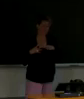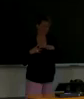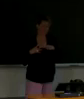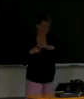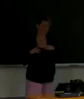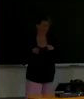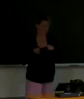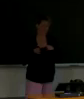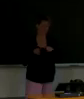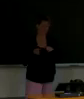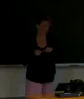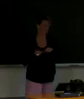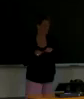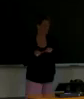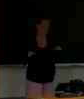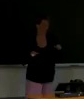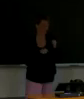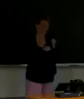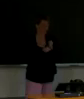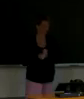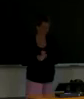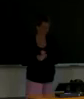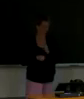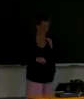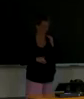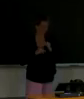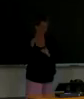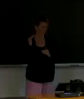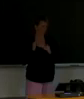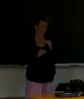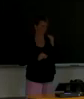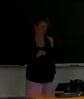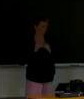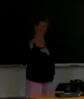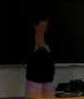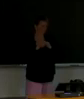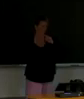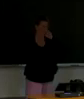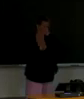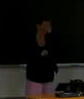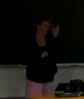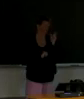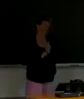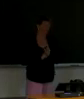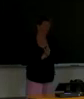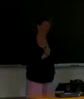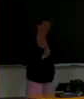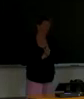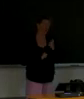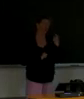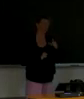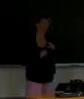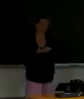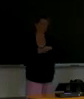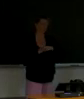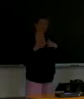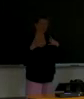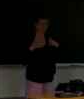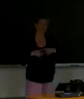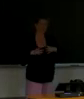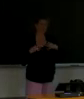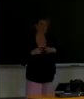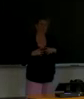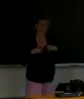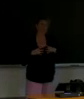dei percorsi fondamentali nella struttura, diciamo, del paese, perché come ingegneria meccanica sono un po'